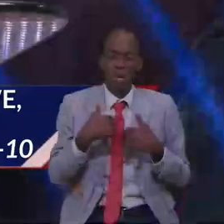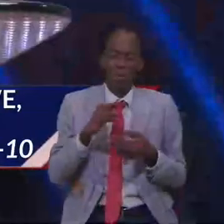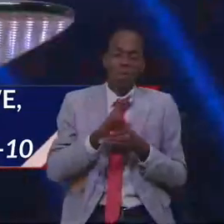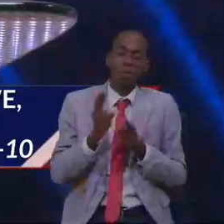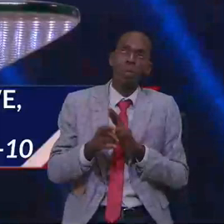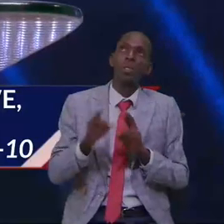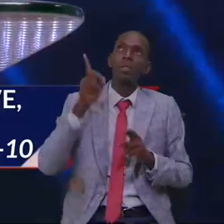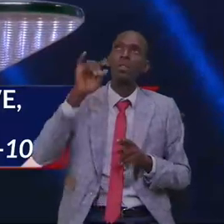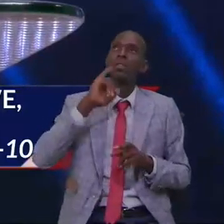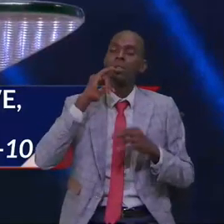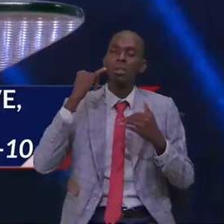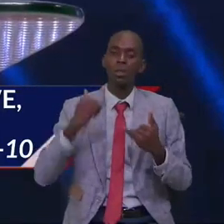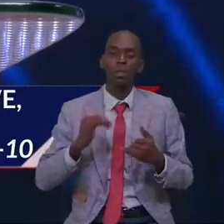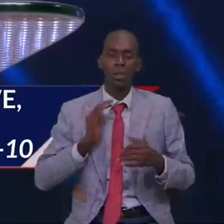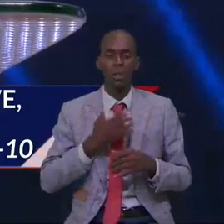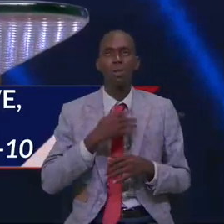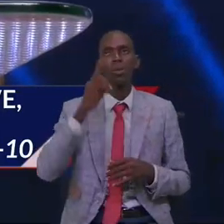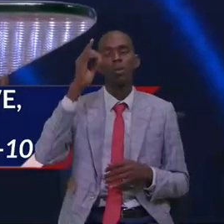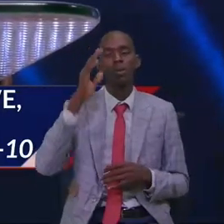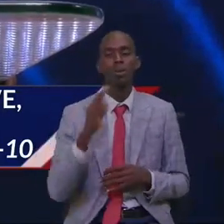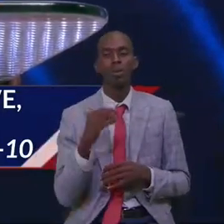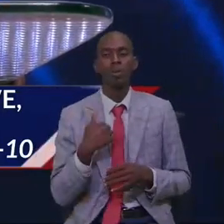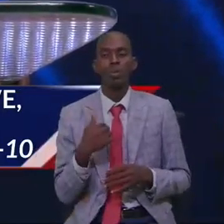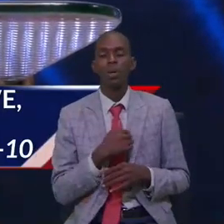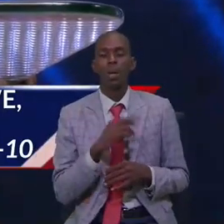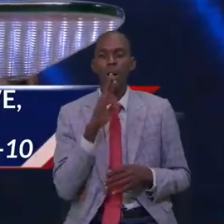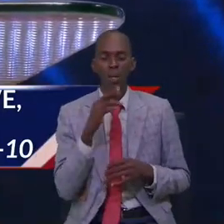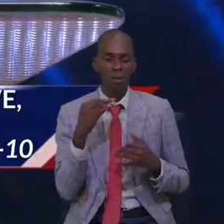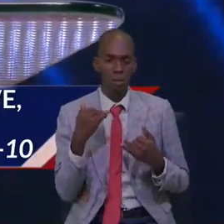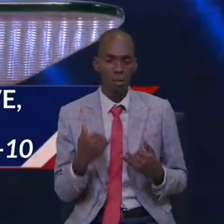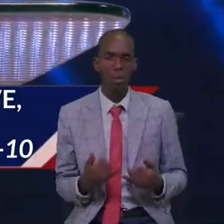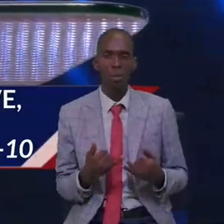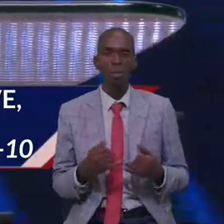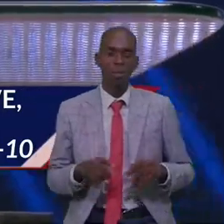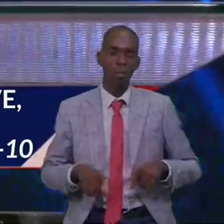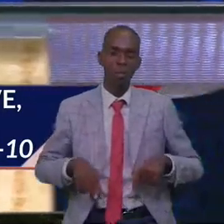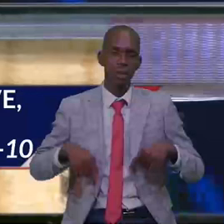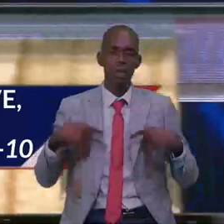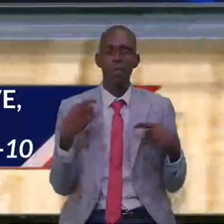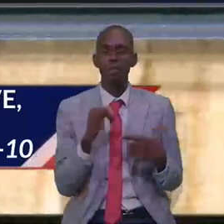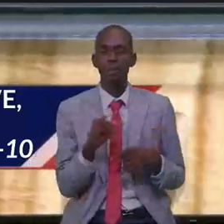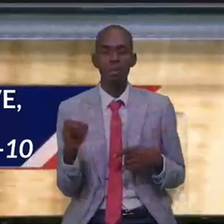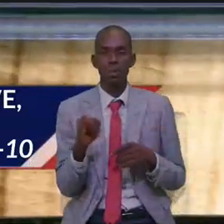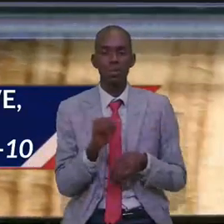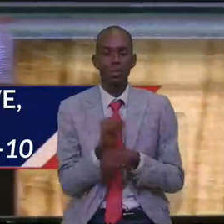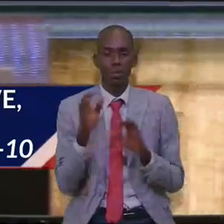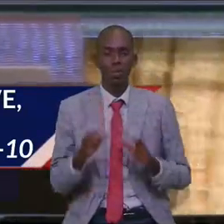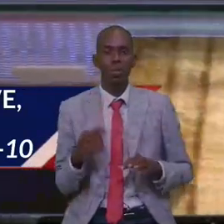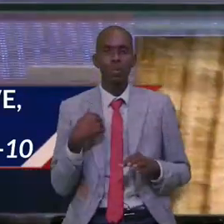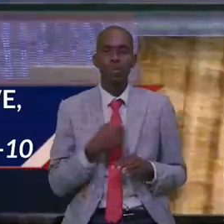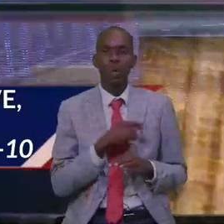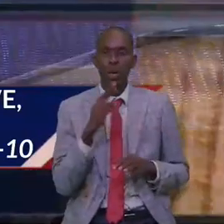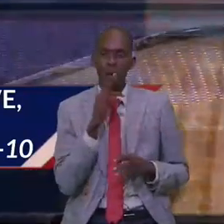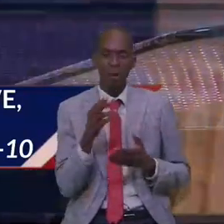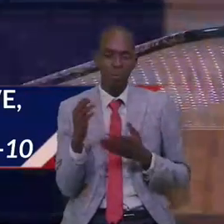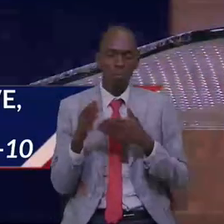sauvés, il est notre Dieu. Nous sommes maintenant des pierres vivantes, il est notre Dieu. Nous sommes maintenant édifiés sur,